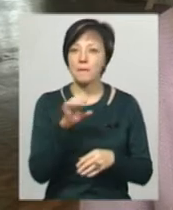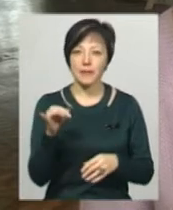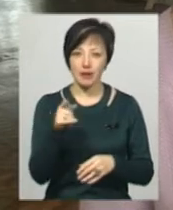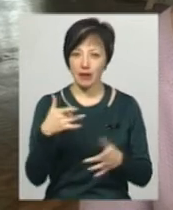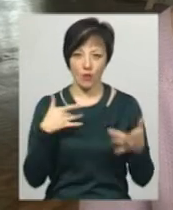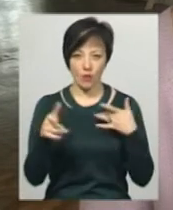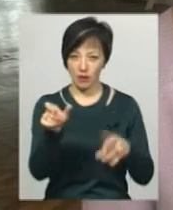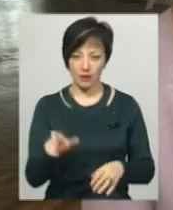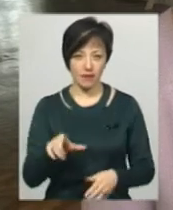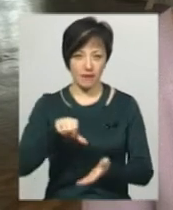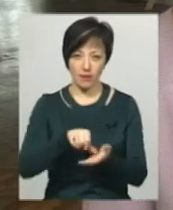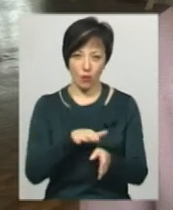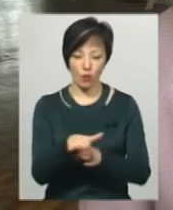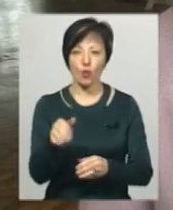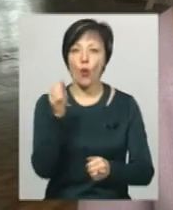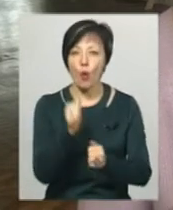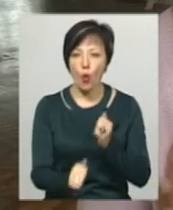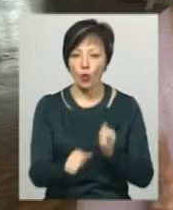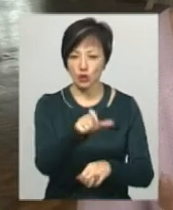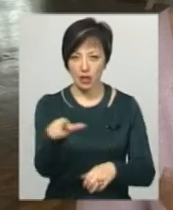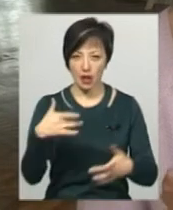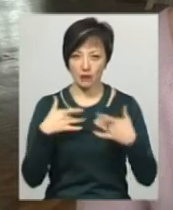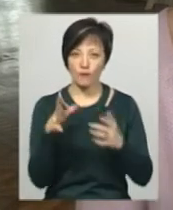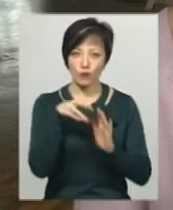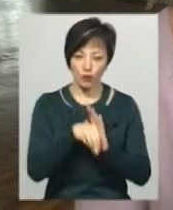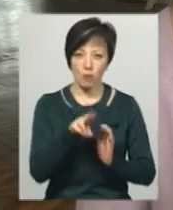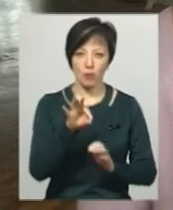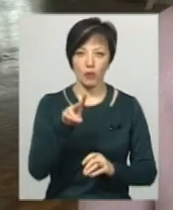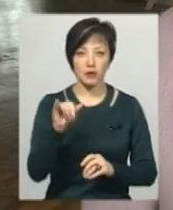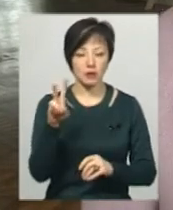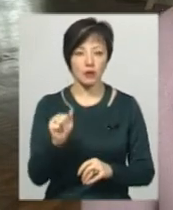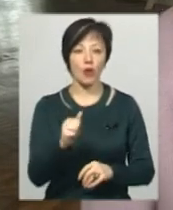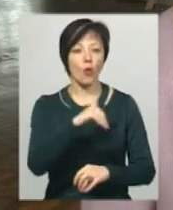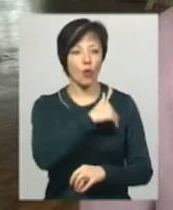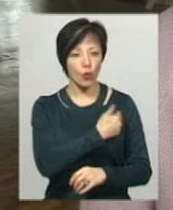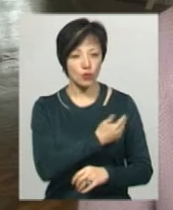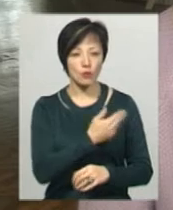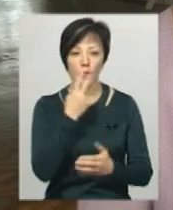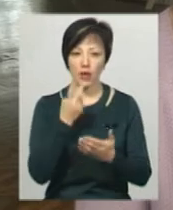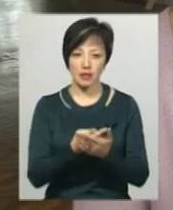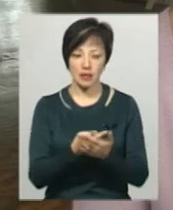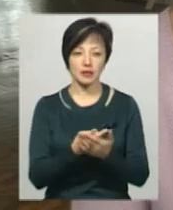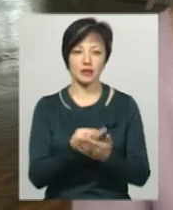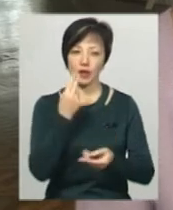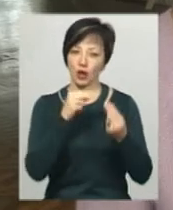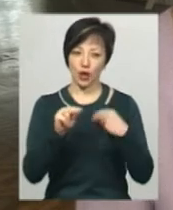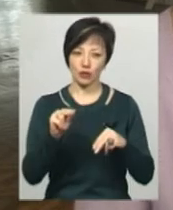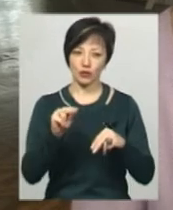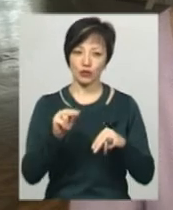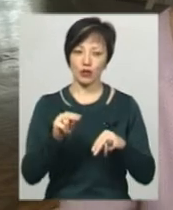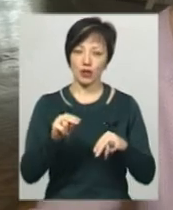грав, кожен актор, в тому числі і наша Полінка, хочуть показатися з найкращої